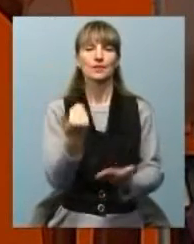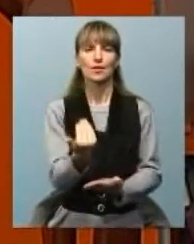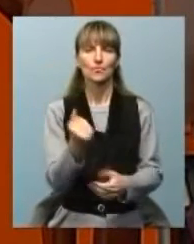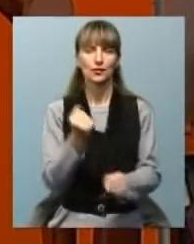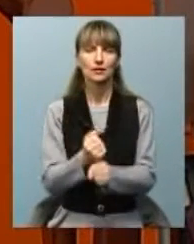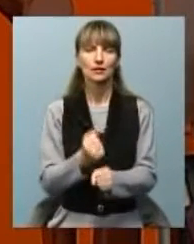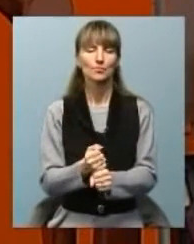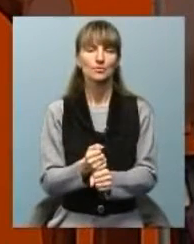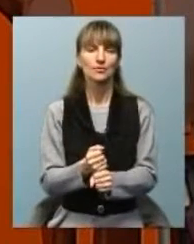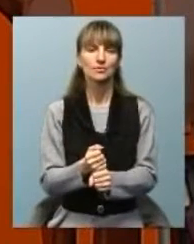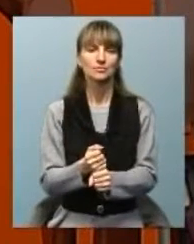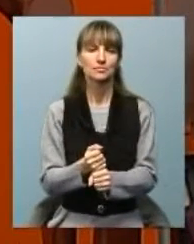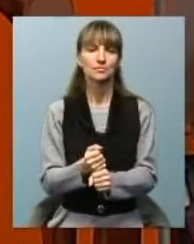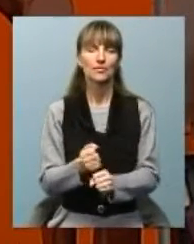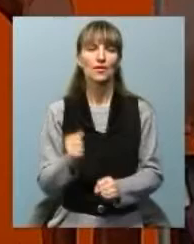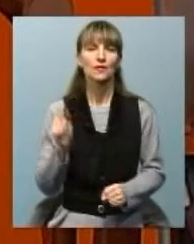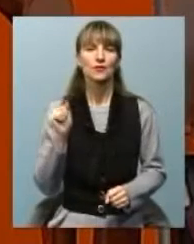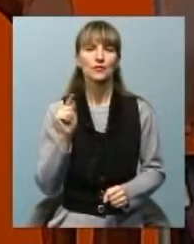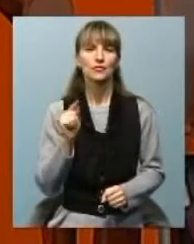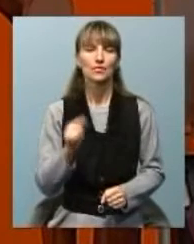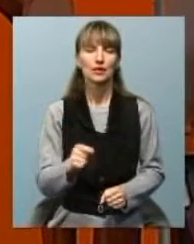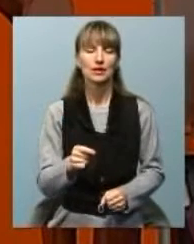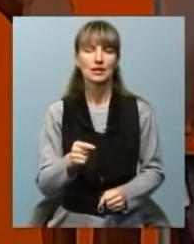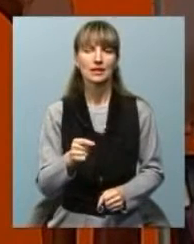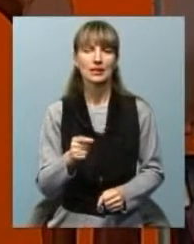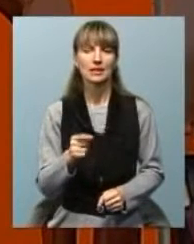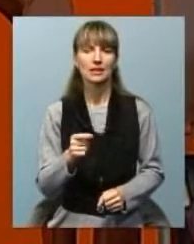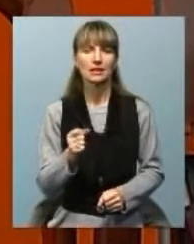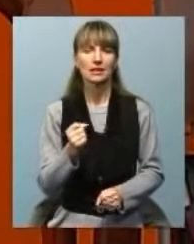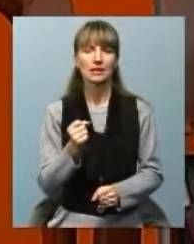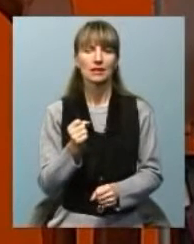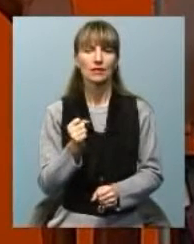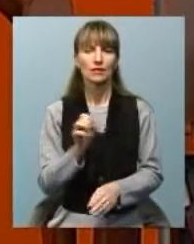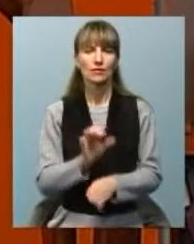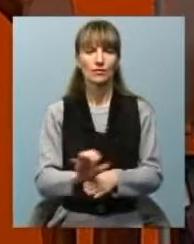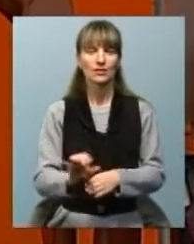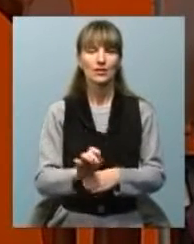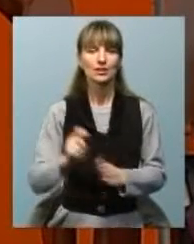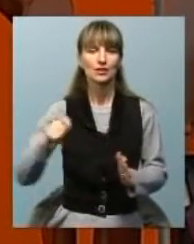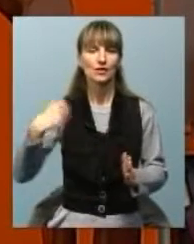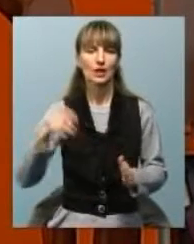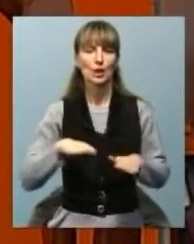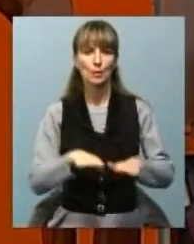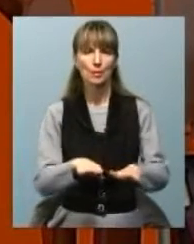роблять? Вони заготовляють швейну машинку